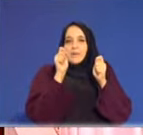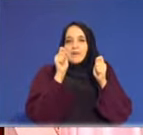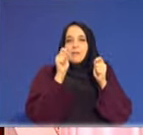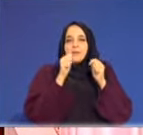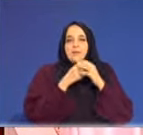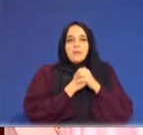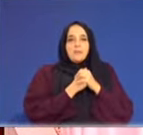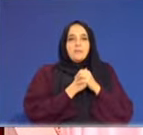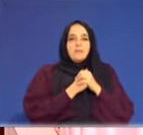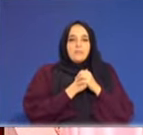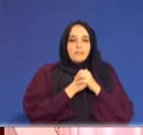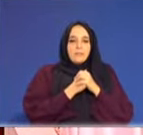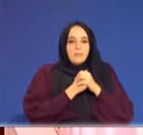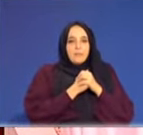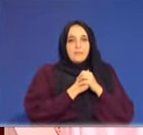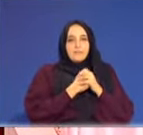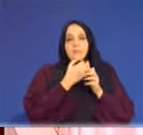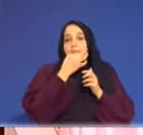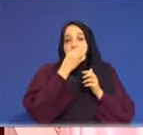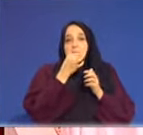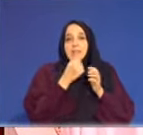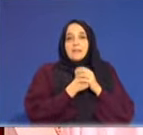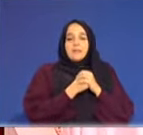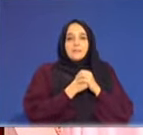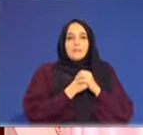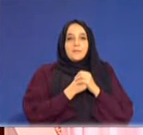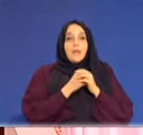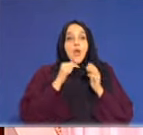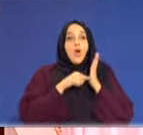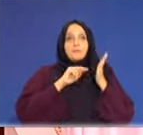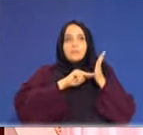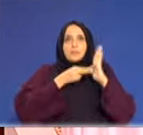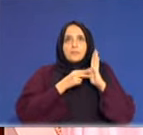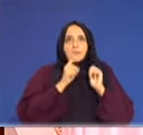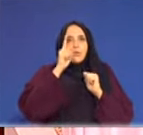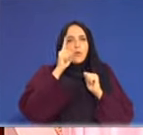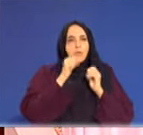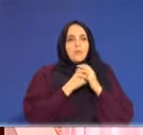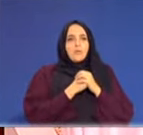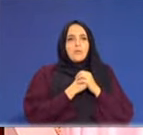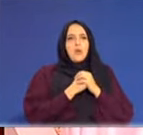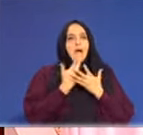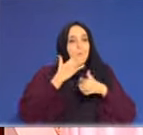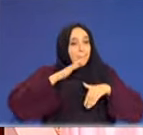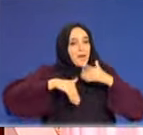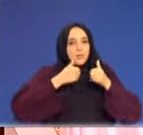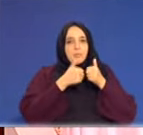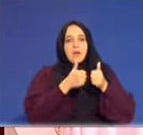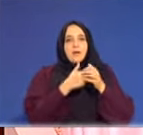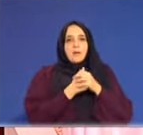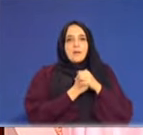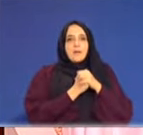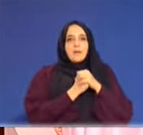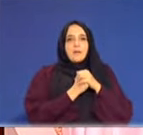الظرف يوحذيق، الظرف يوحذيق ما إلا قدرنا كن ملان ثيليسا